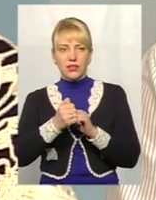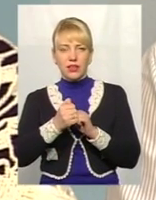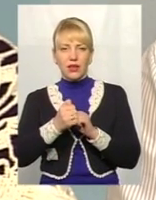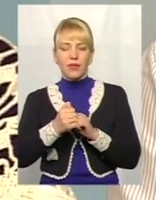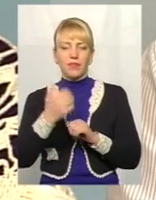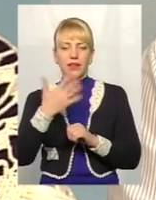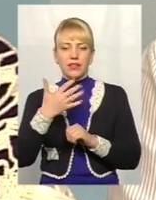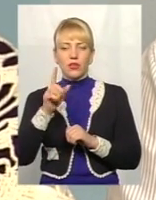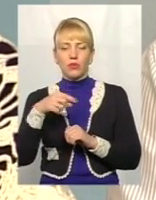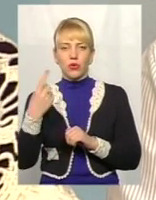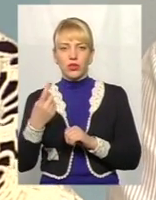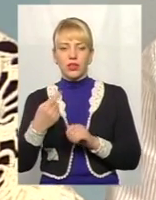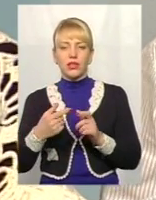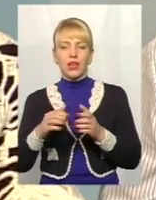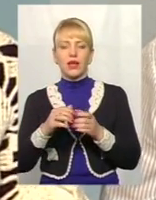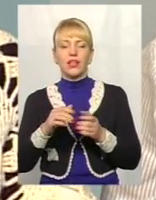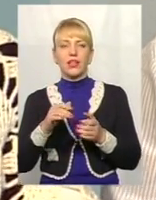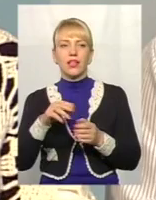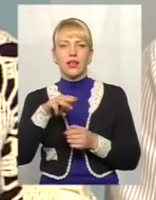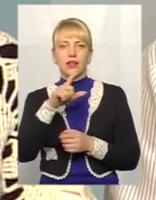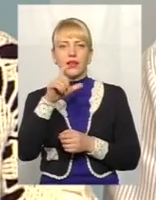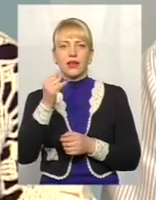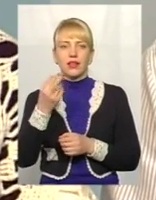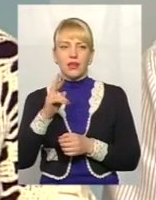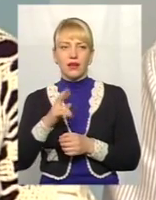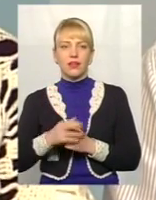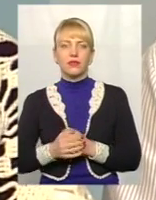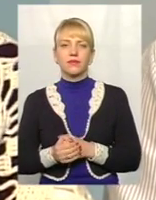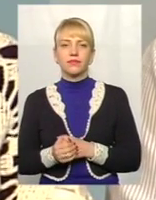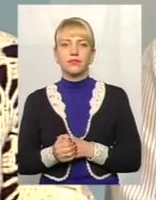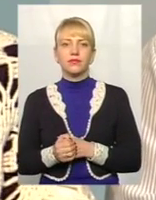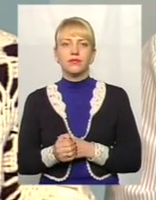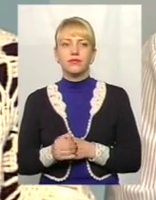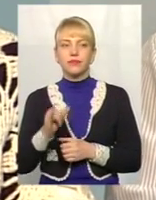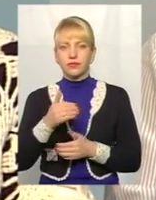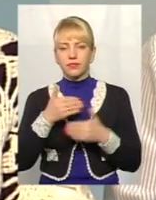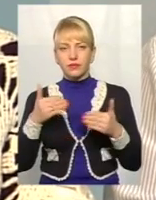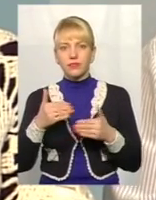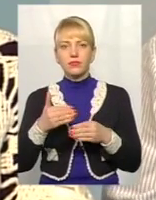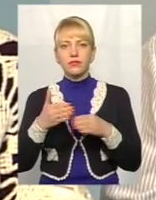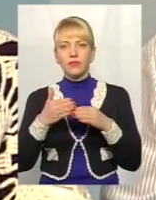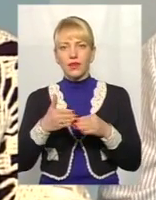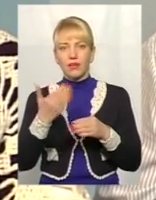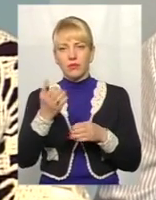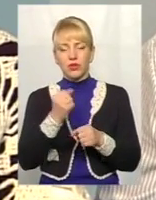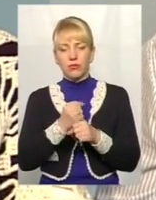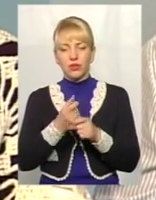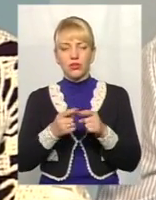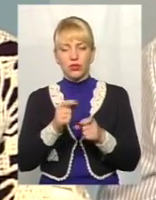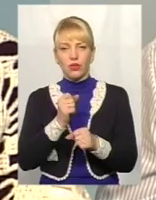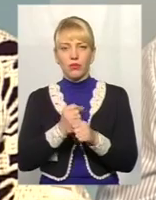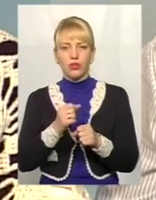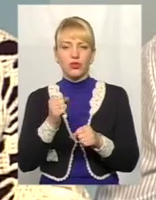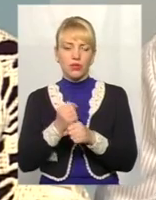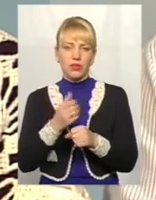58/1, общинний центр Тхія, вхід із двору, для того, щоб ви довго там не блукали. І ми допоможемо вам зробити цю роботу, і якби зробити це